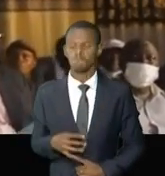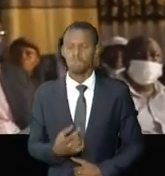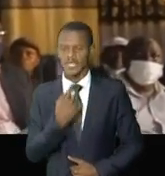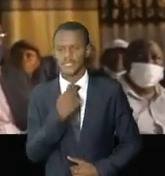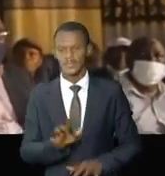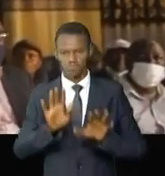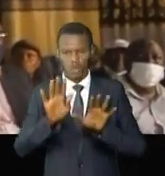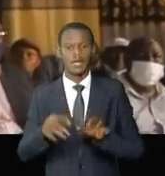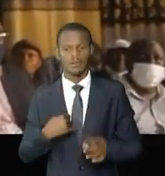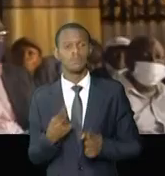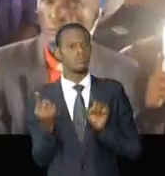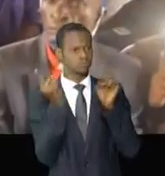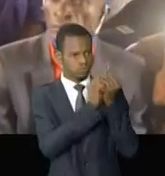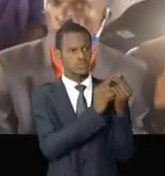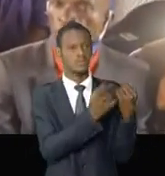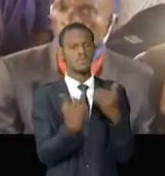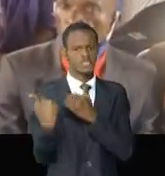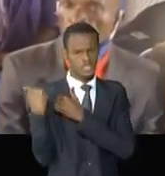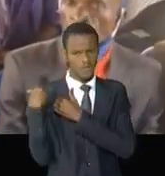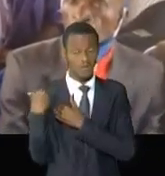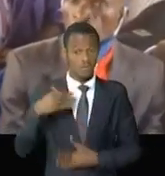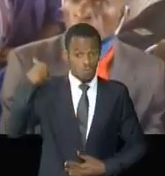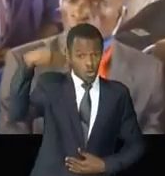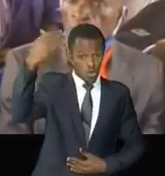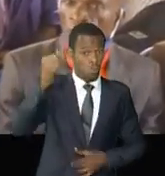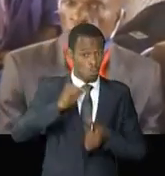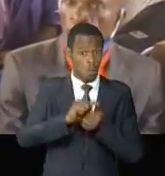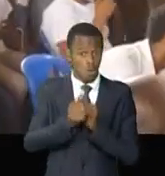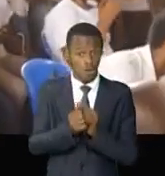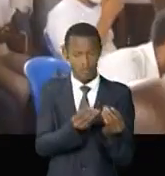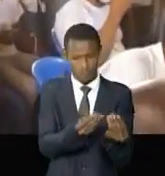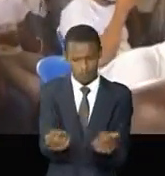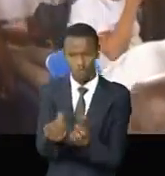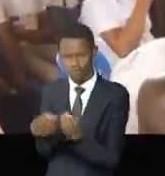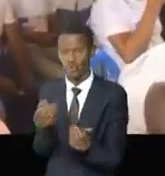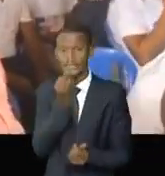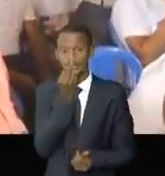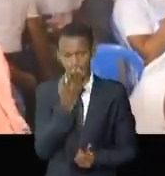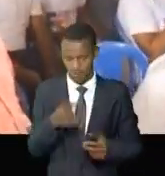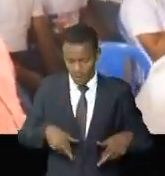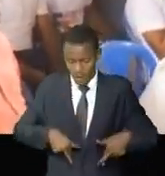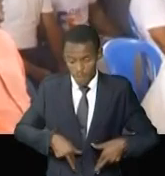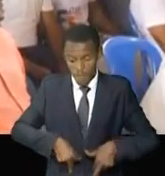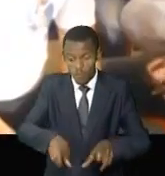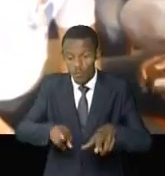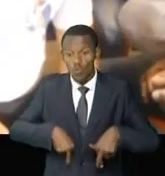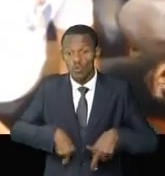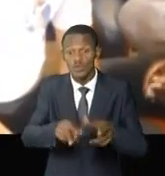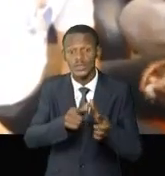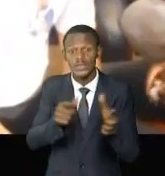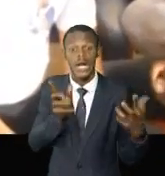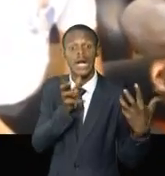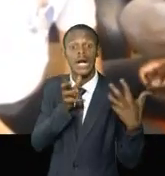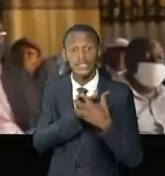auprès des autorités compétentes. Dans un avenir proche, la grande avenue qui relie cette commune à Matete et l'université